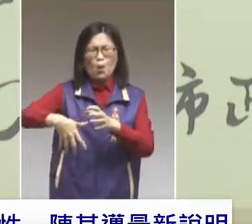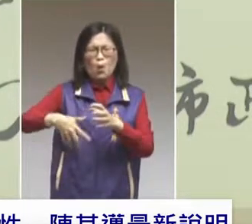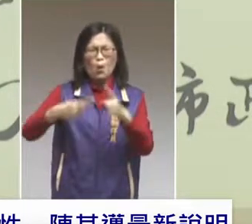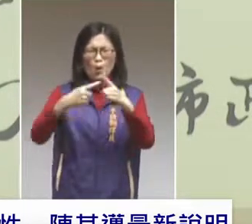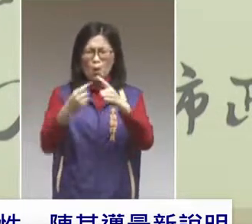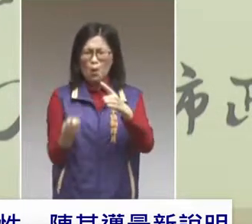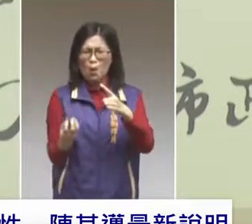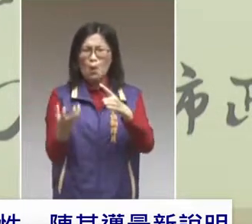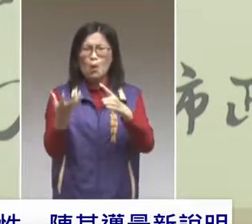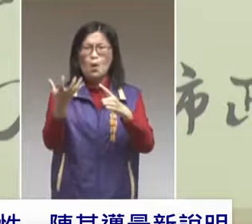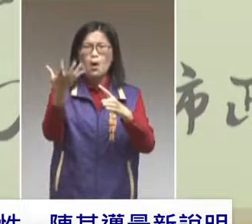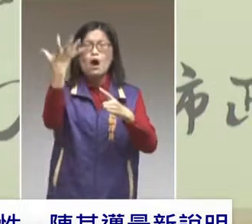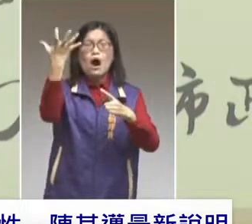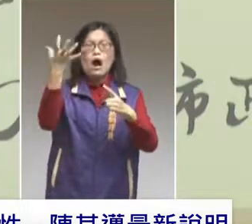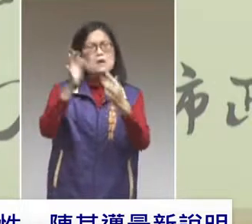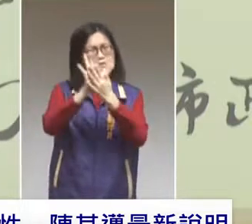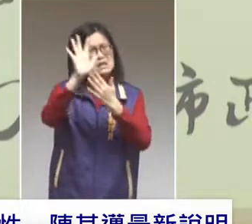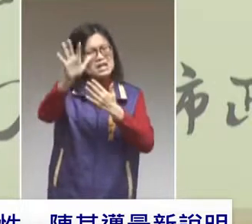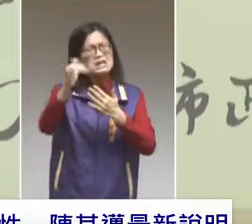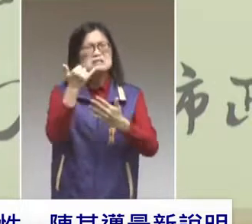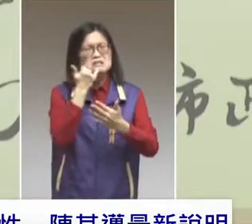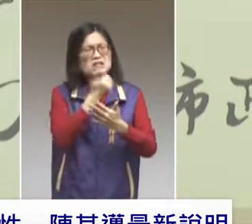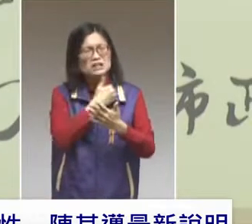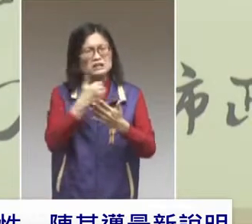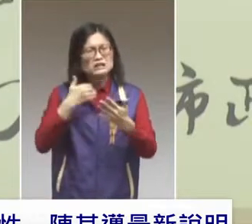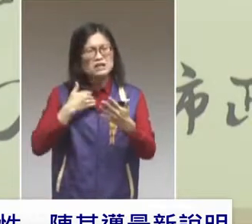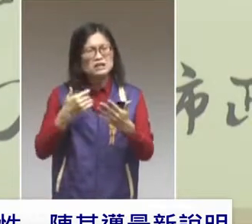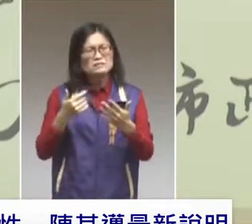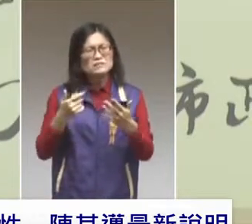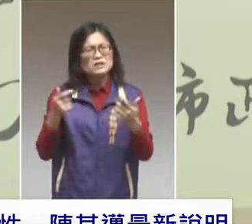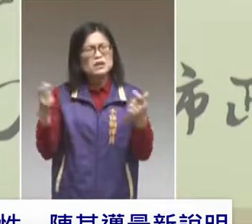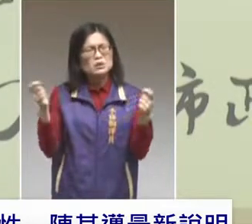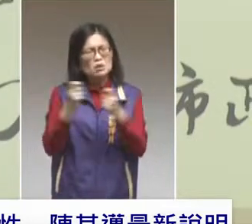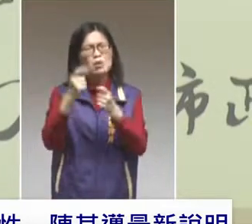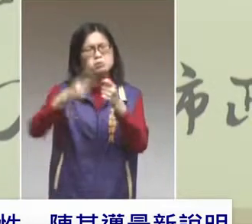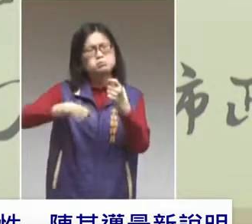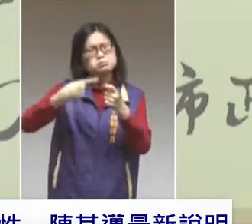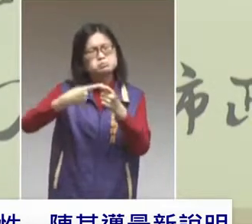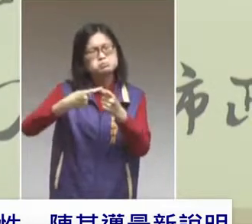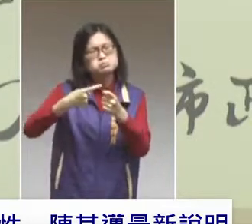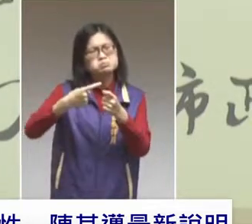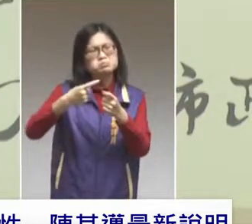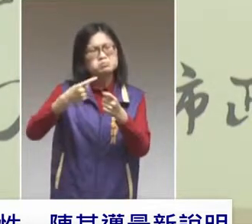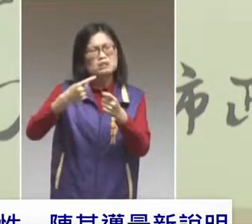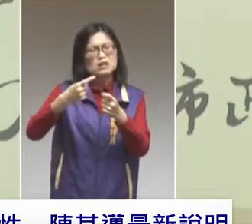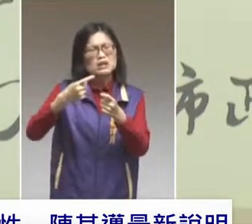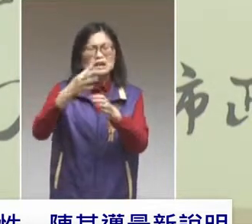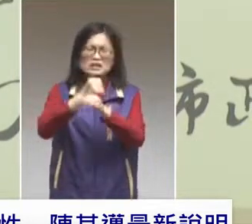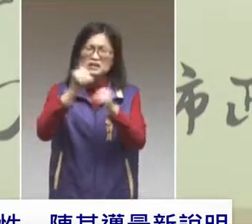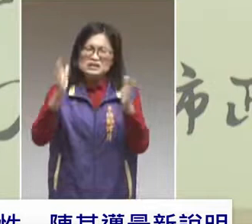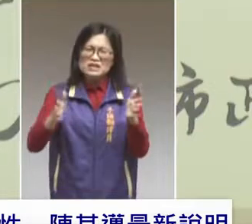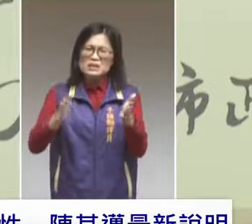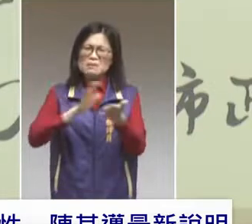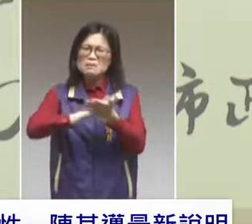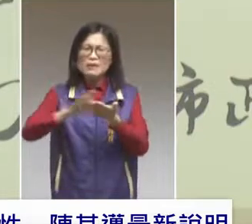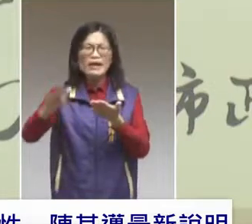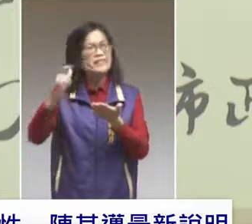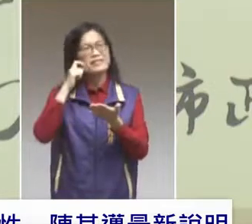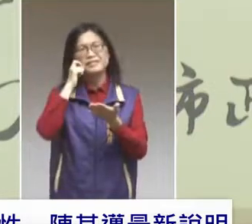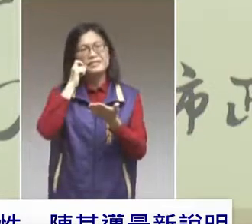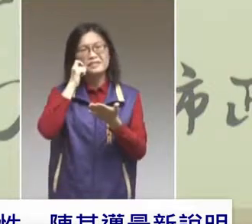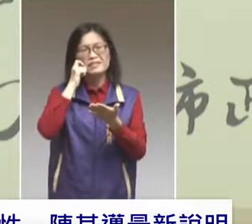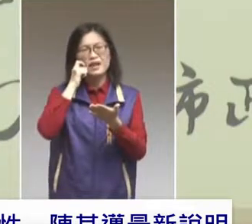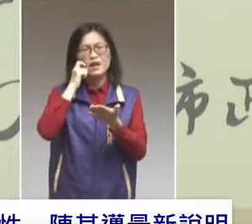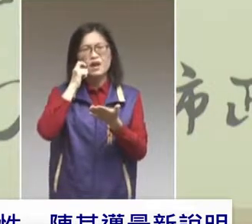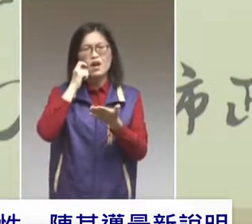的这个大流行，在未来的至少在这个短期的一年内恐怕也很